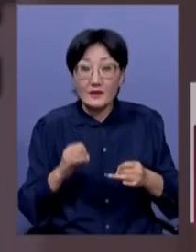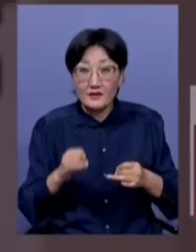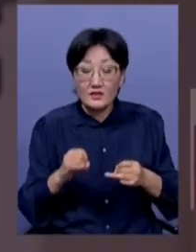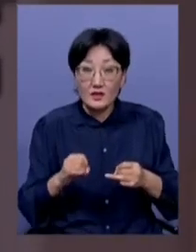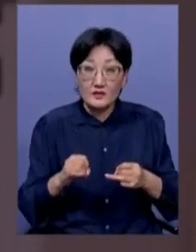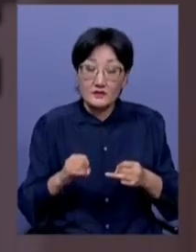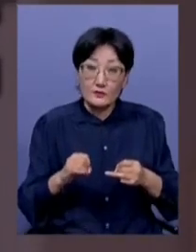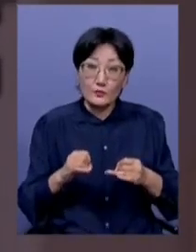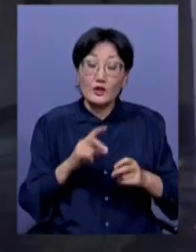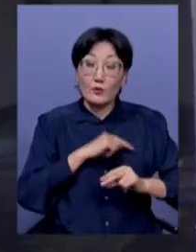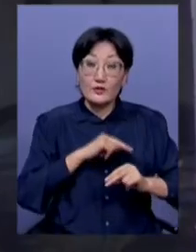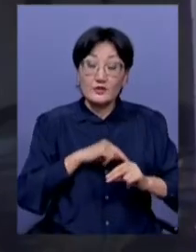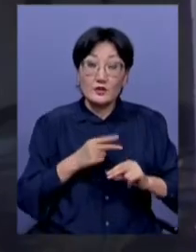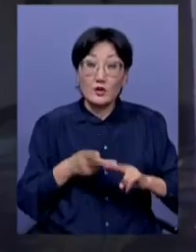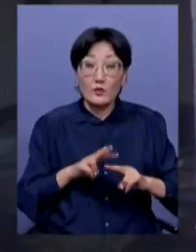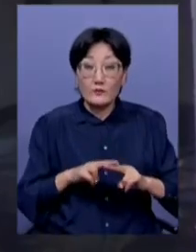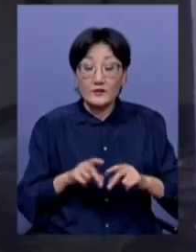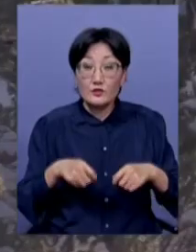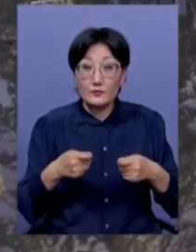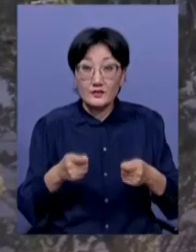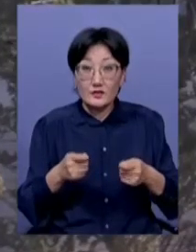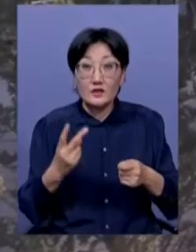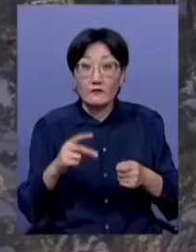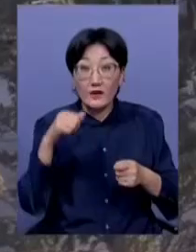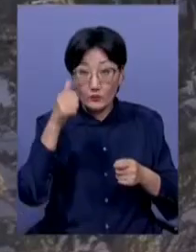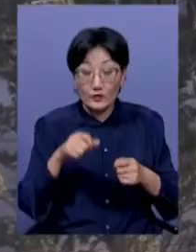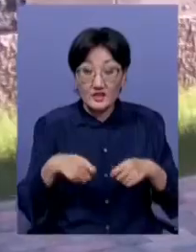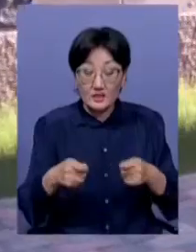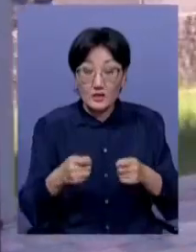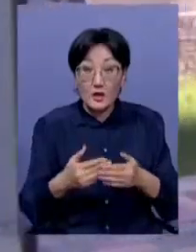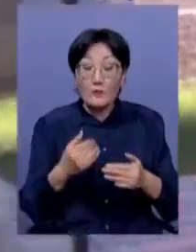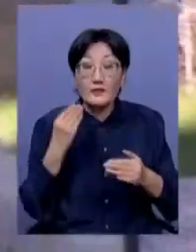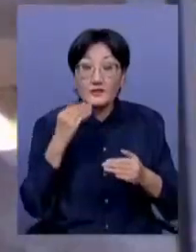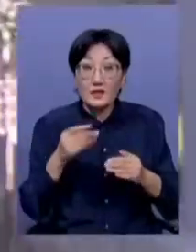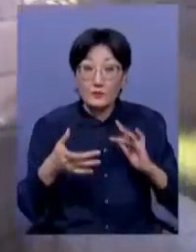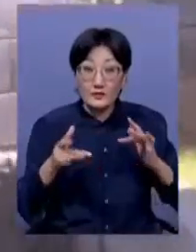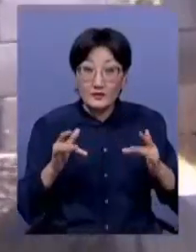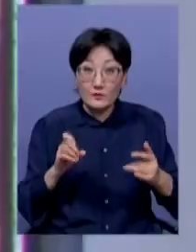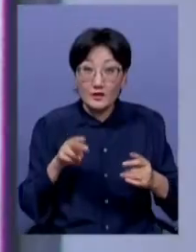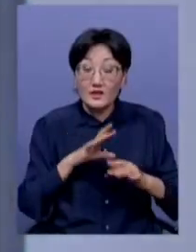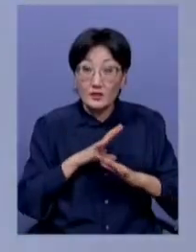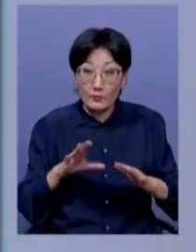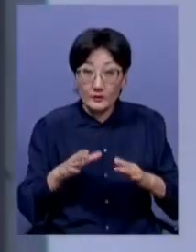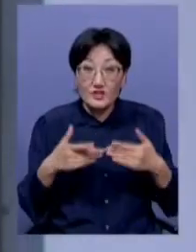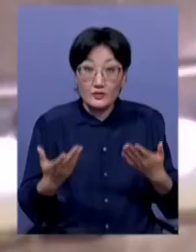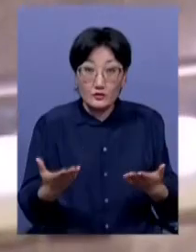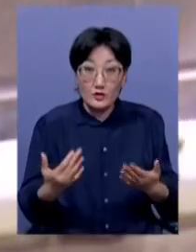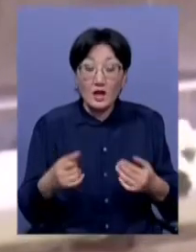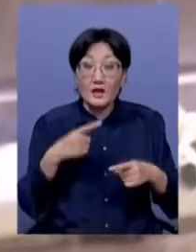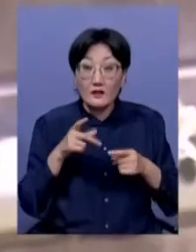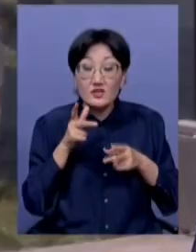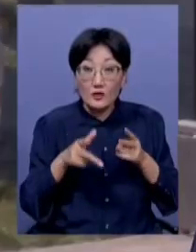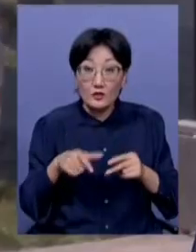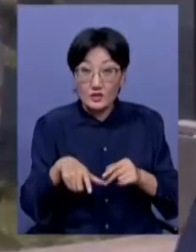загружается вся информация. Городок сдали в эксплуатацию 2 года назад. С тех пор качественного интернета как не было, так и нет, сетуют